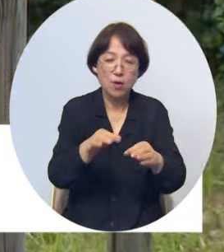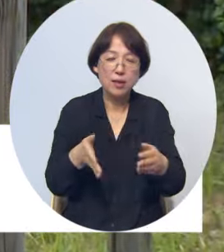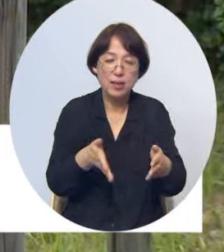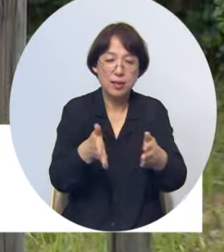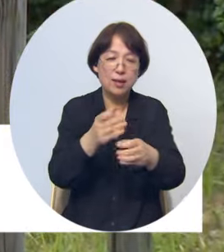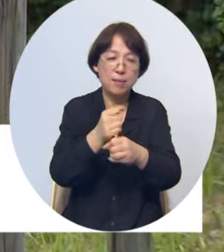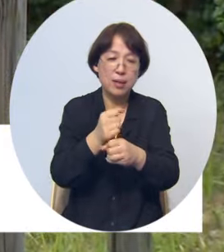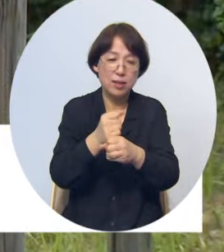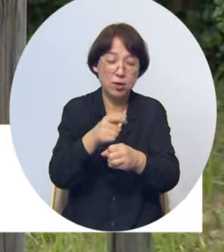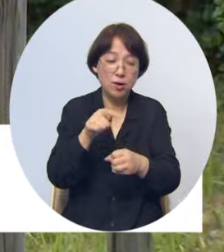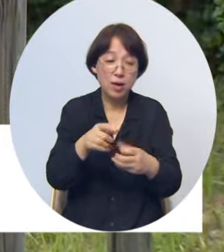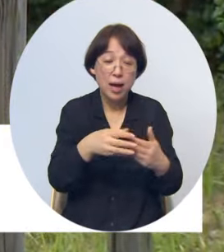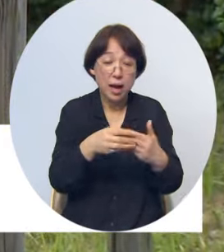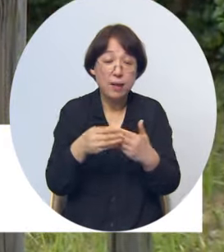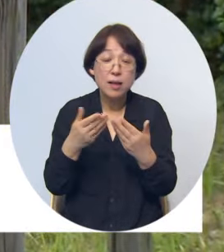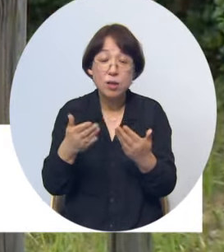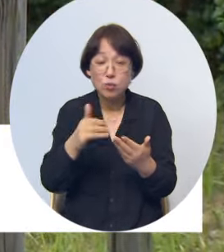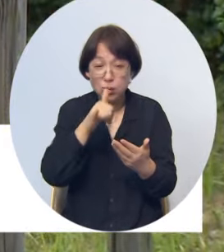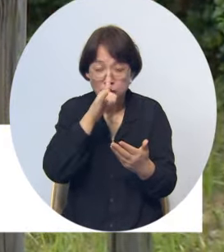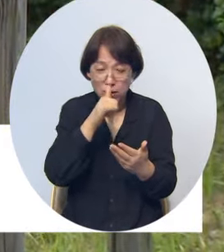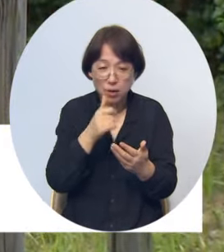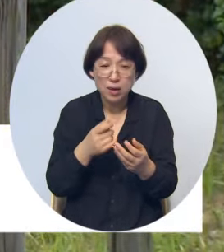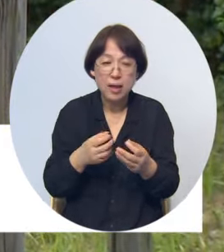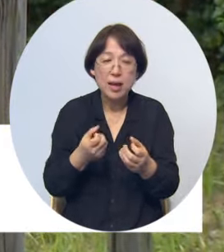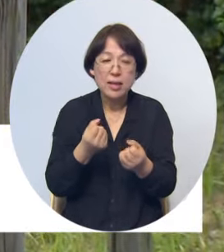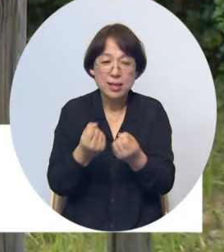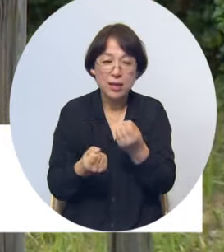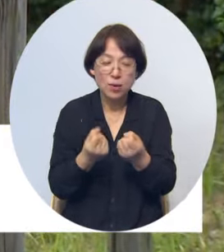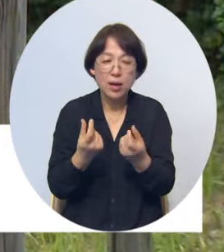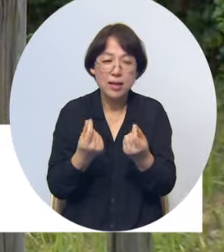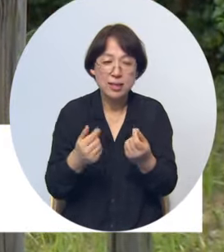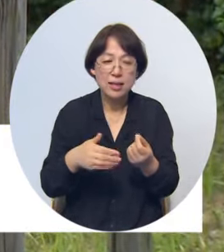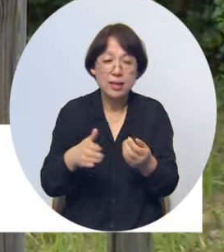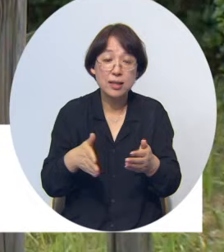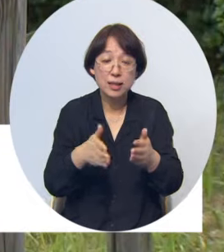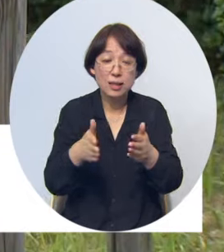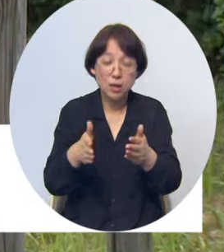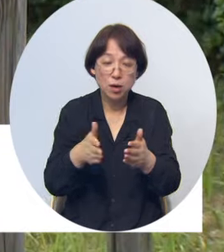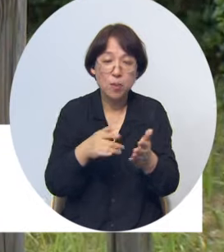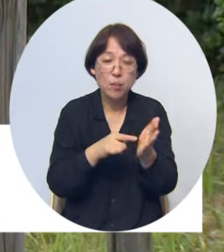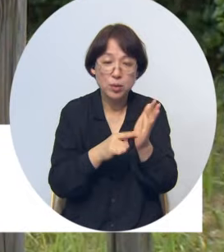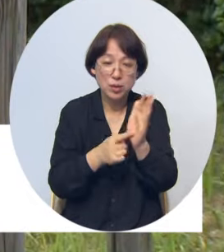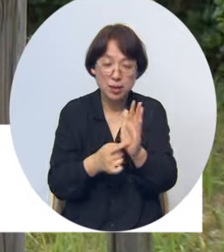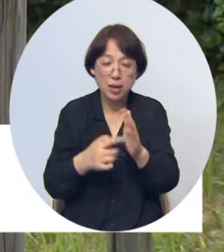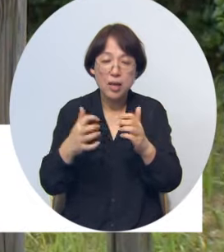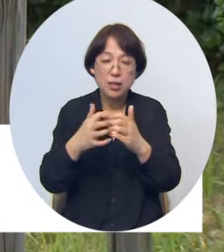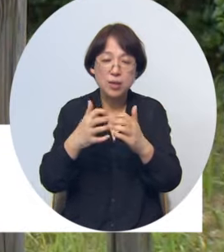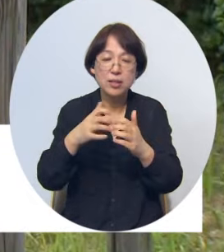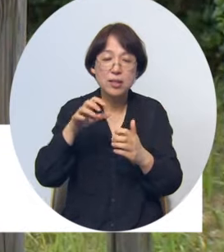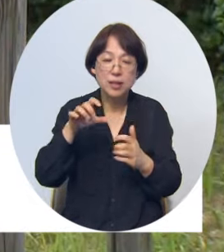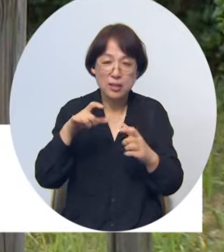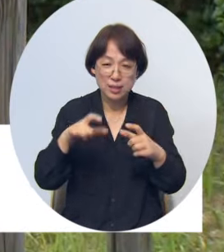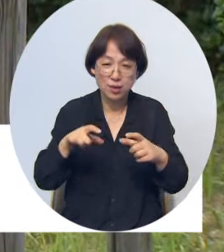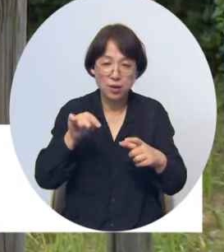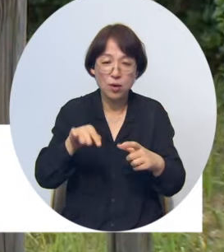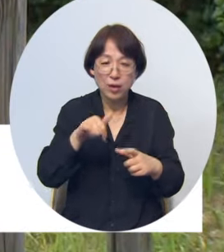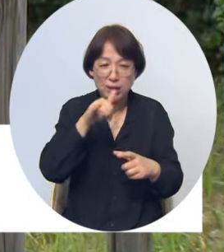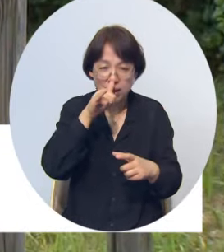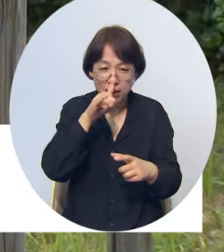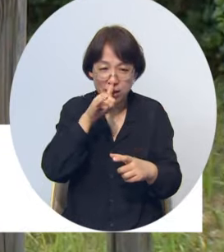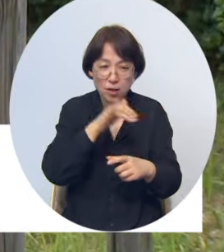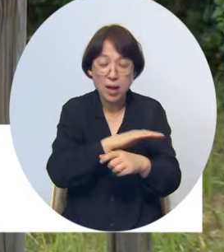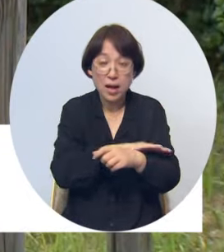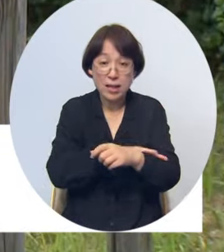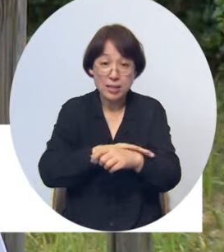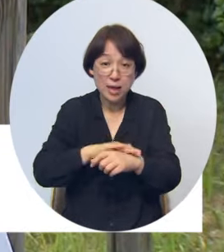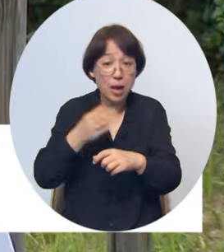거, 자전거가 같이 함께 가는 길이라는 걸 표시하는 거, 전적지가 여기에 있다는 거를 이제 잘 그 화살